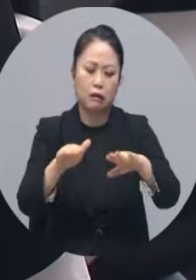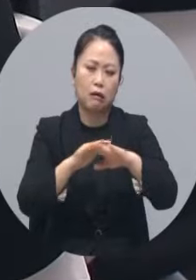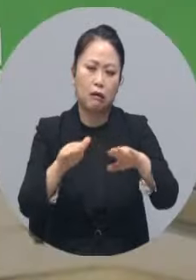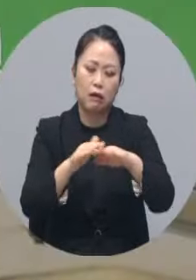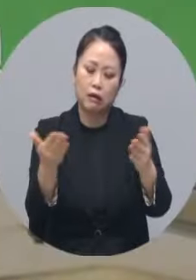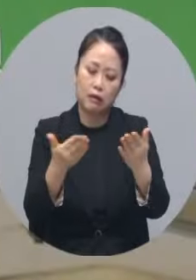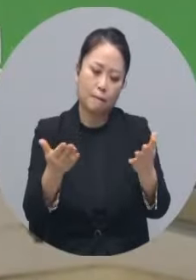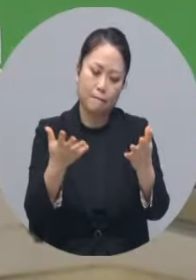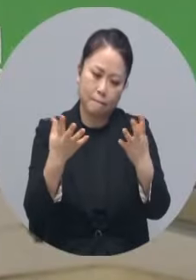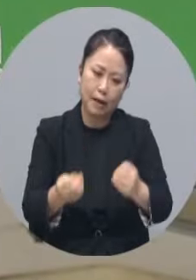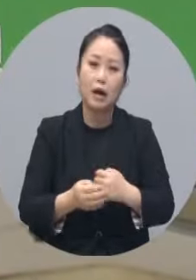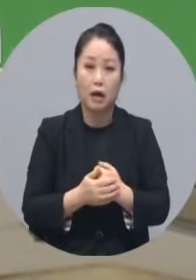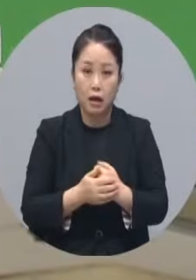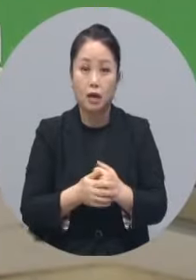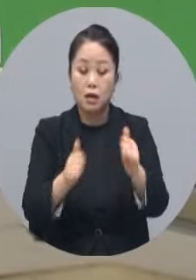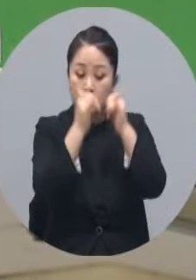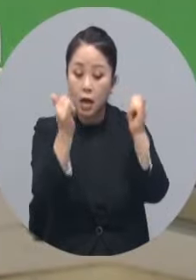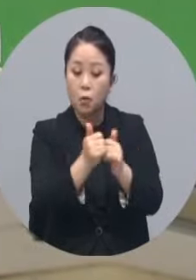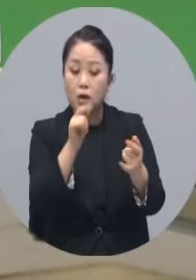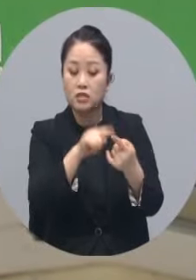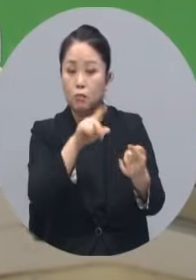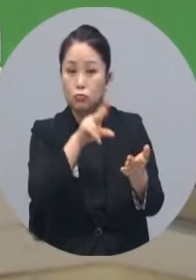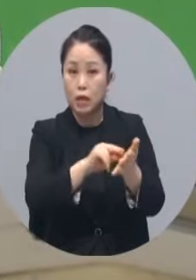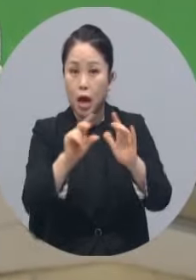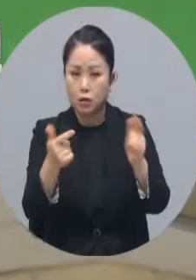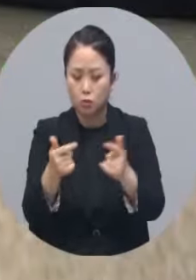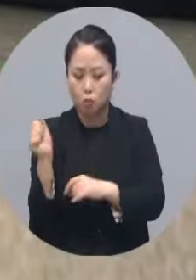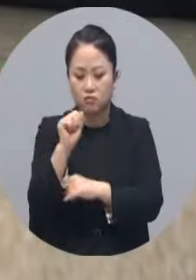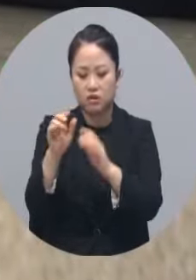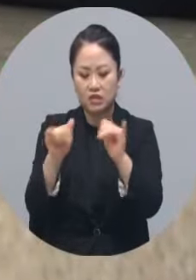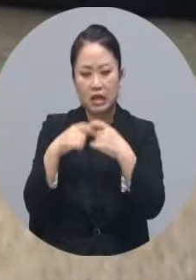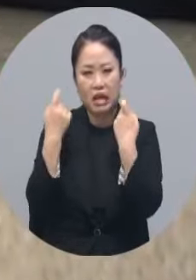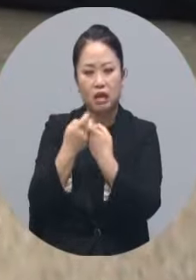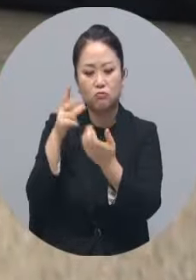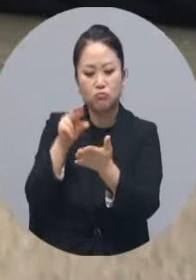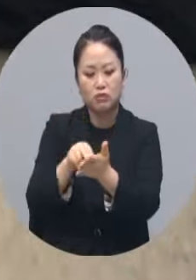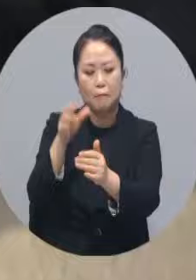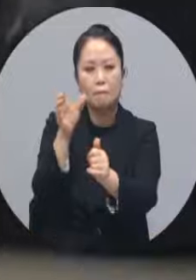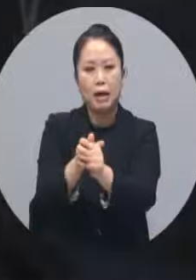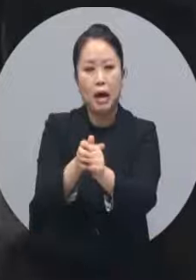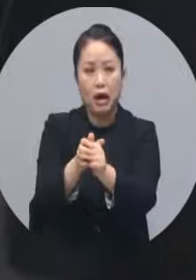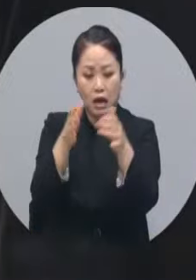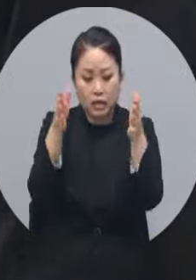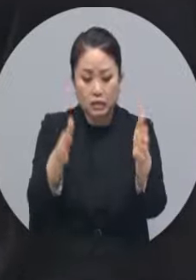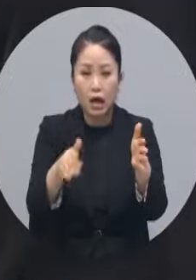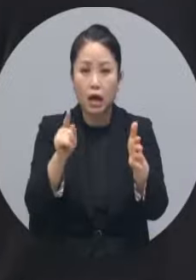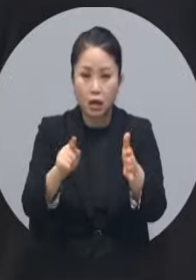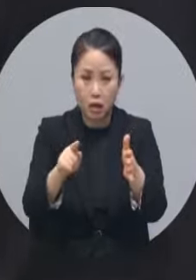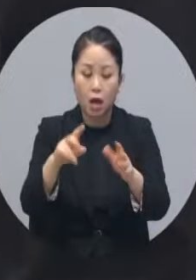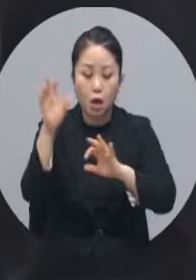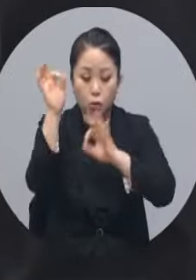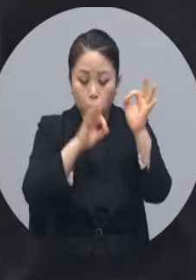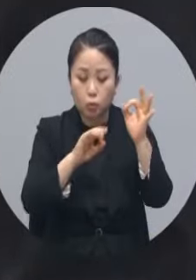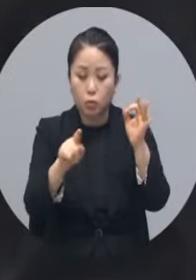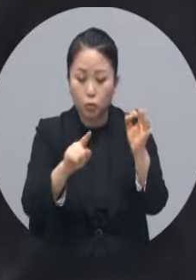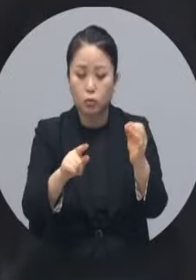고령 운전자 교통사고를 사회적 문제가 아닌 운전자 개인의 문제로 맡겨놓는 사이 전체 교통사고 사망자 중